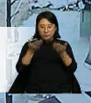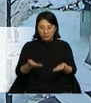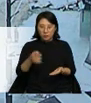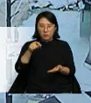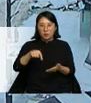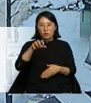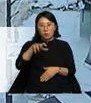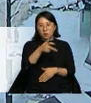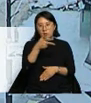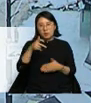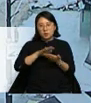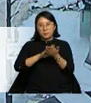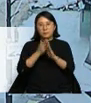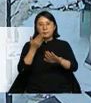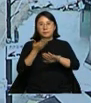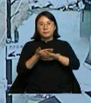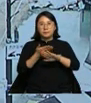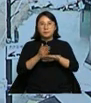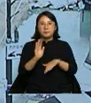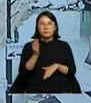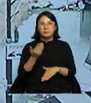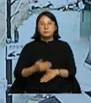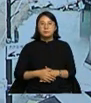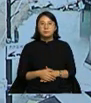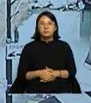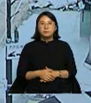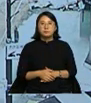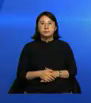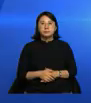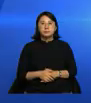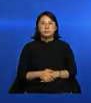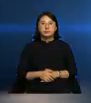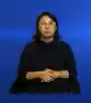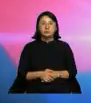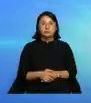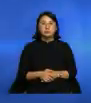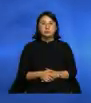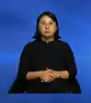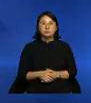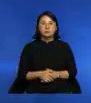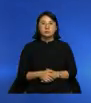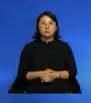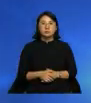원도심 일대가 크게 달라지고 있습니다. 박미현 기자입니다.